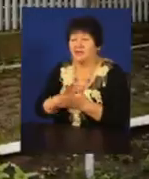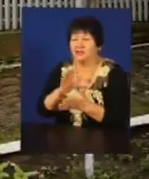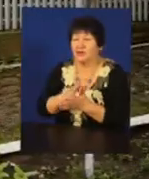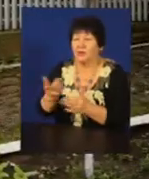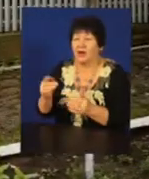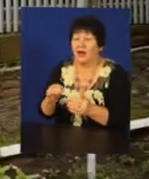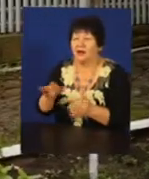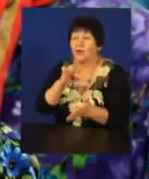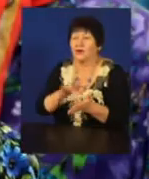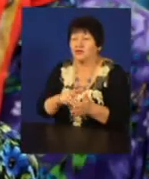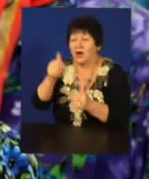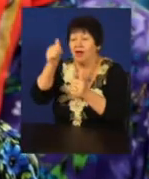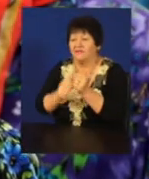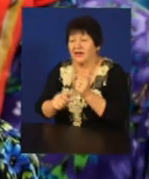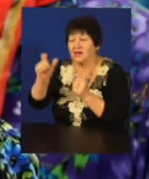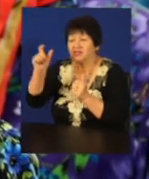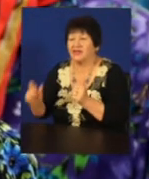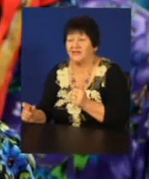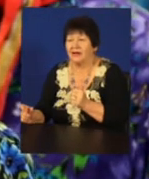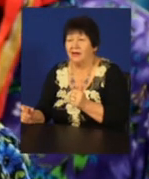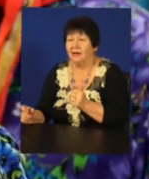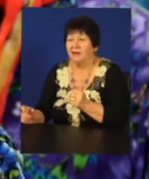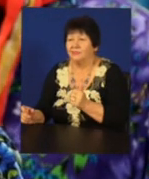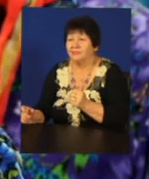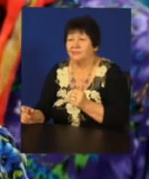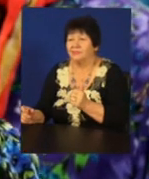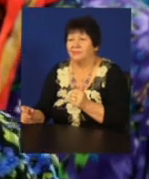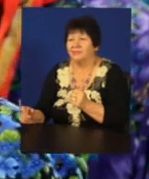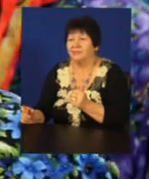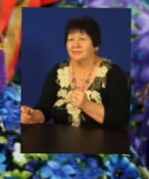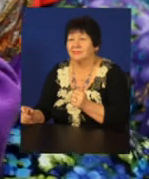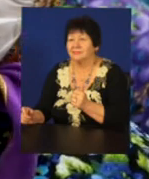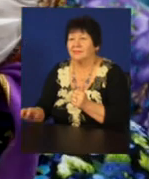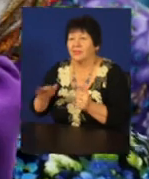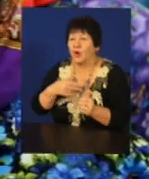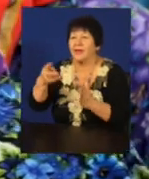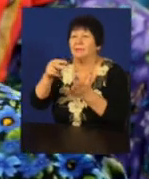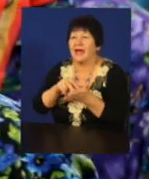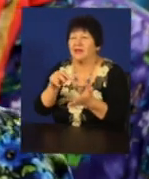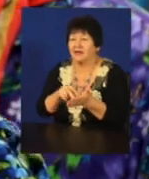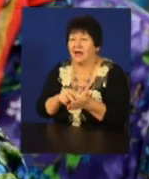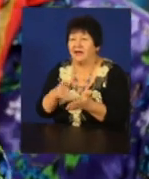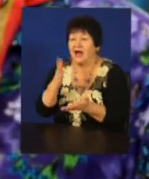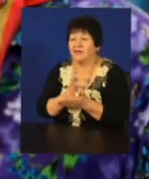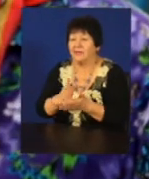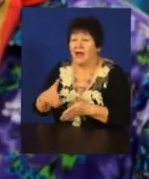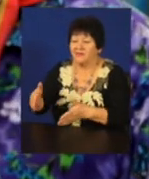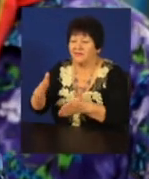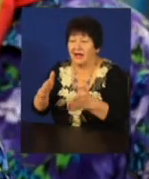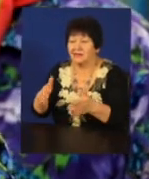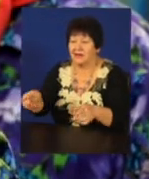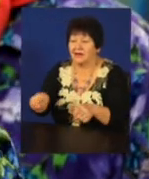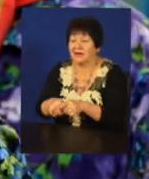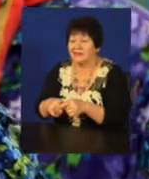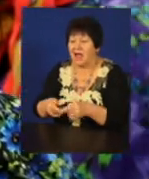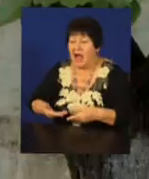orașului. Deci fiecare cetățean face deșeuri. Așa că noi planificăm, având strada asta cât de cât